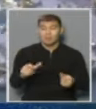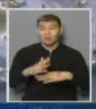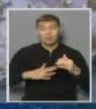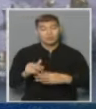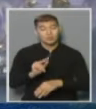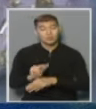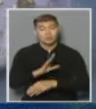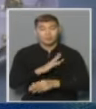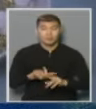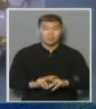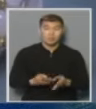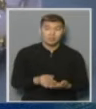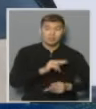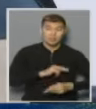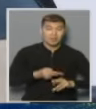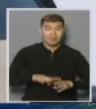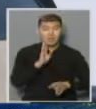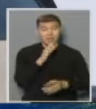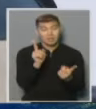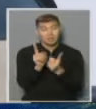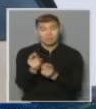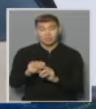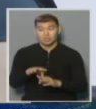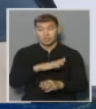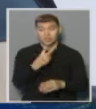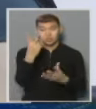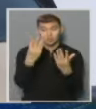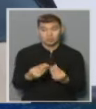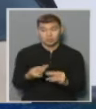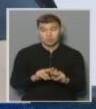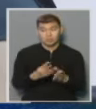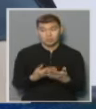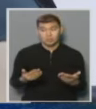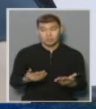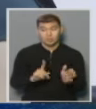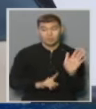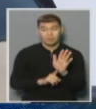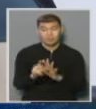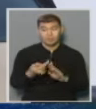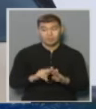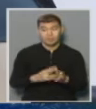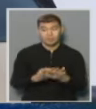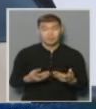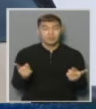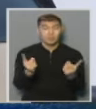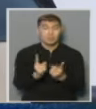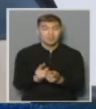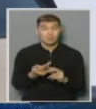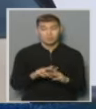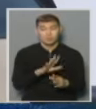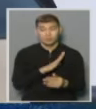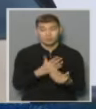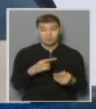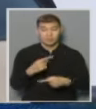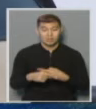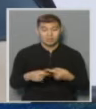жасады. Бірінші күні жаңа ата-аналардың кездесуі болды, екінші күні олардың бастапқы танысу, кездесуі болды.